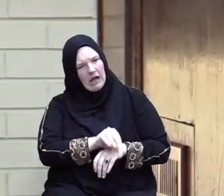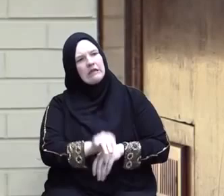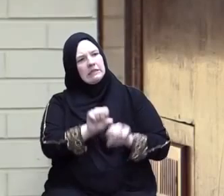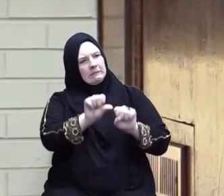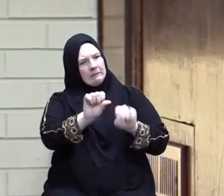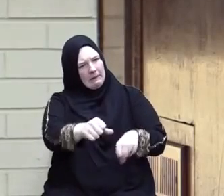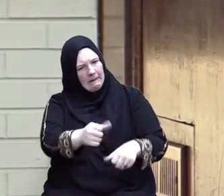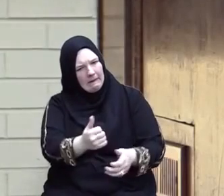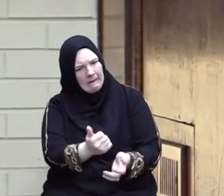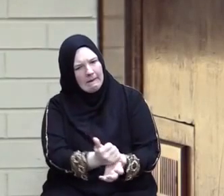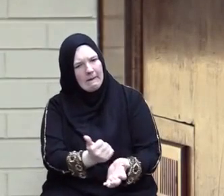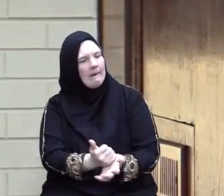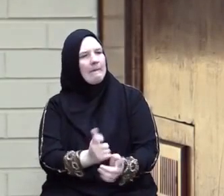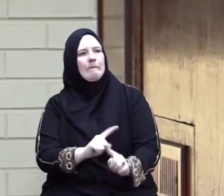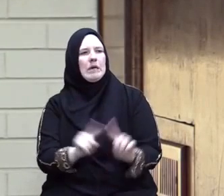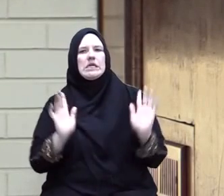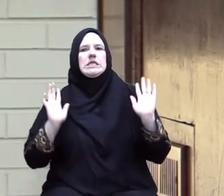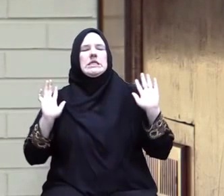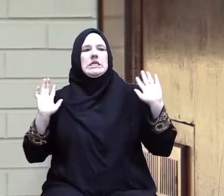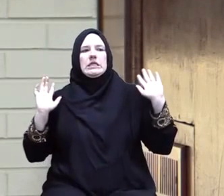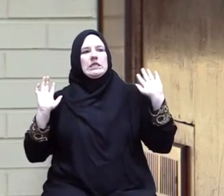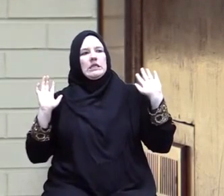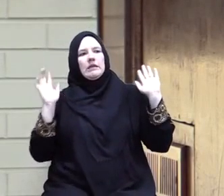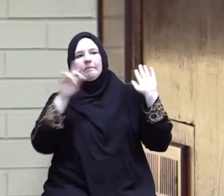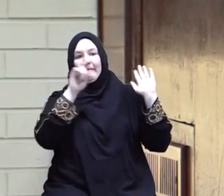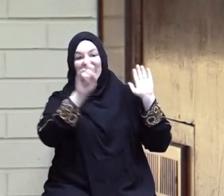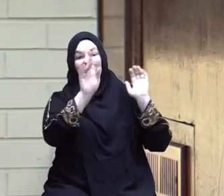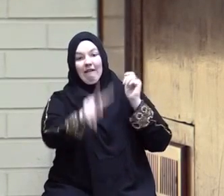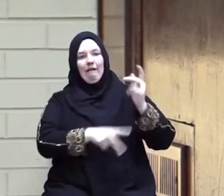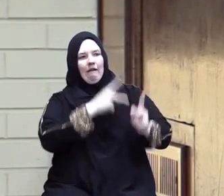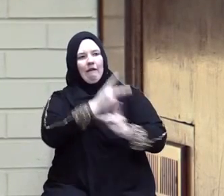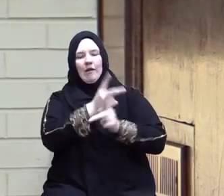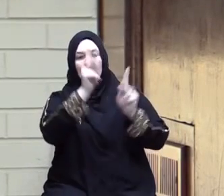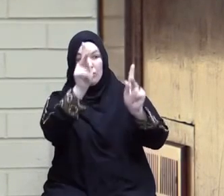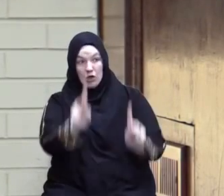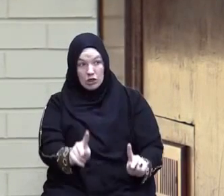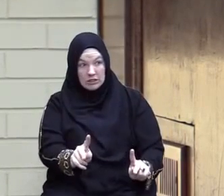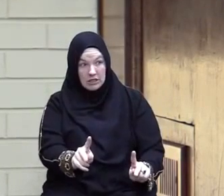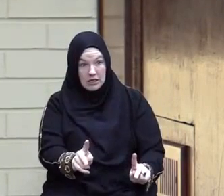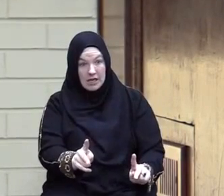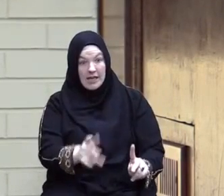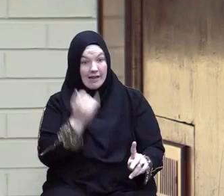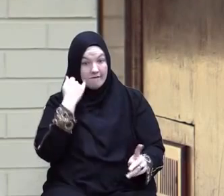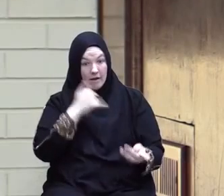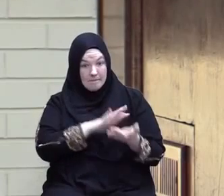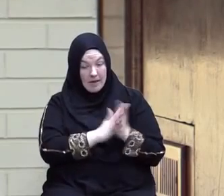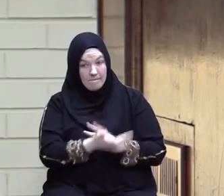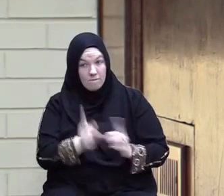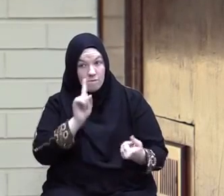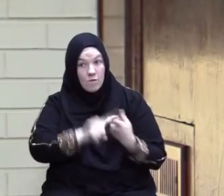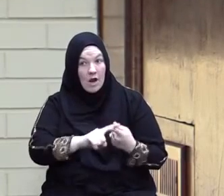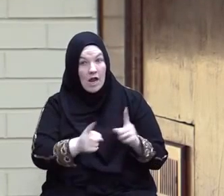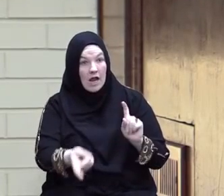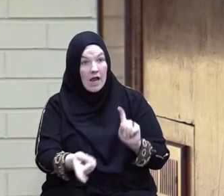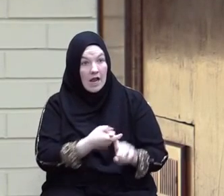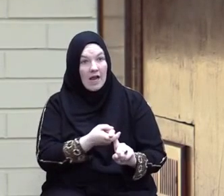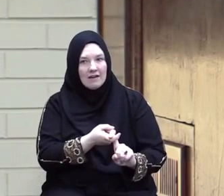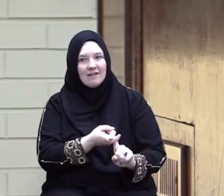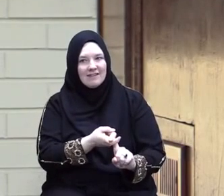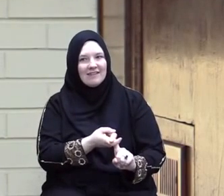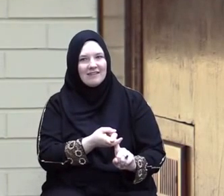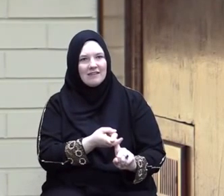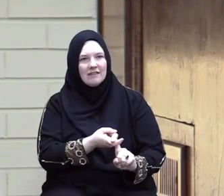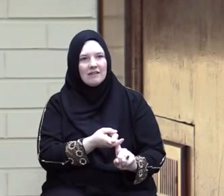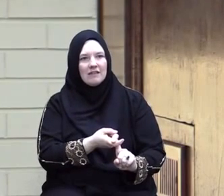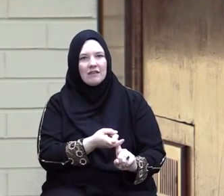in other places in the Quran, لا إله هؤلاء ولا إله هؤلاء. They want just to go after what